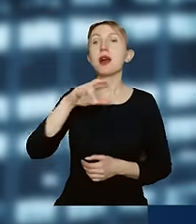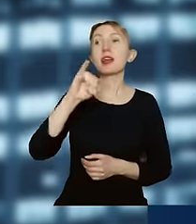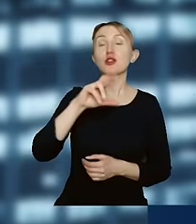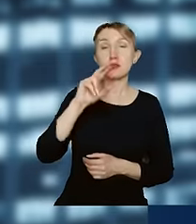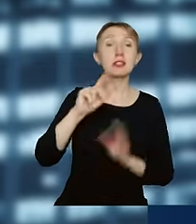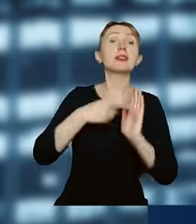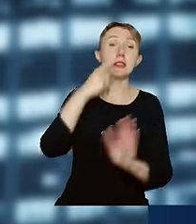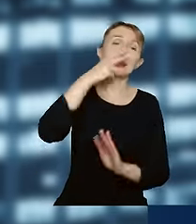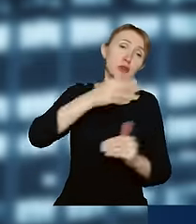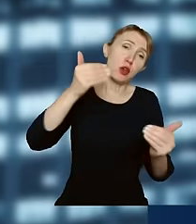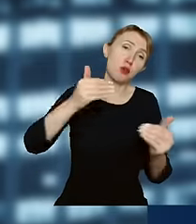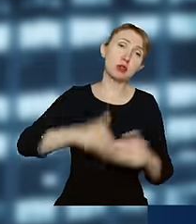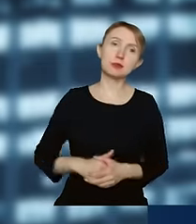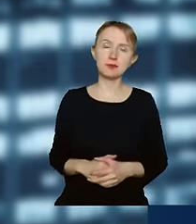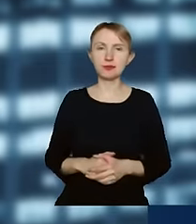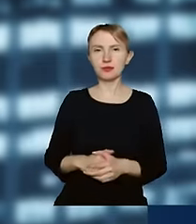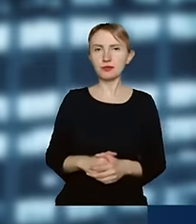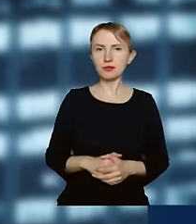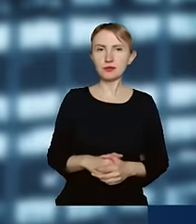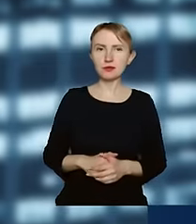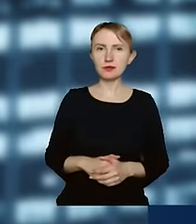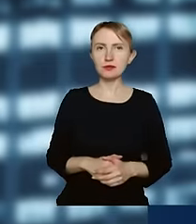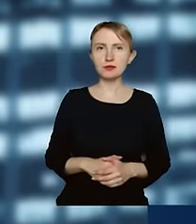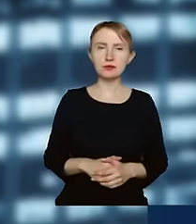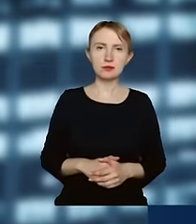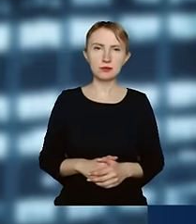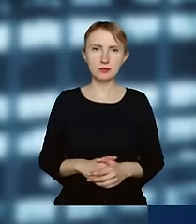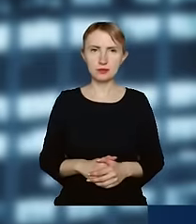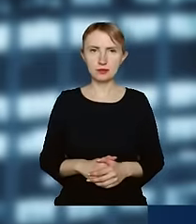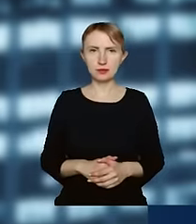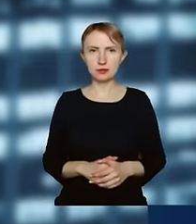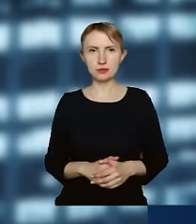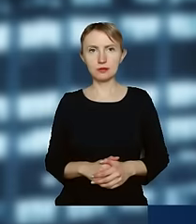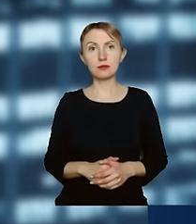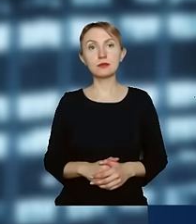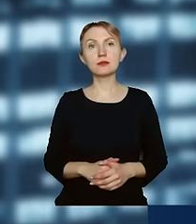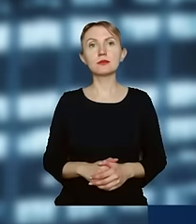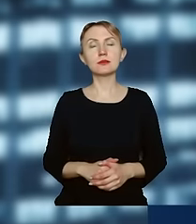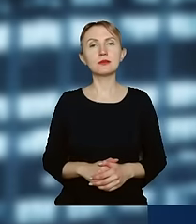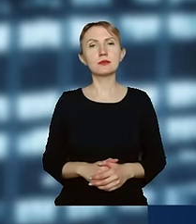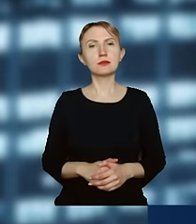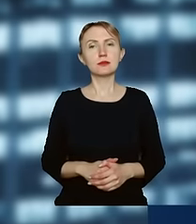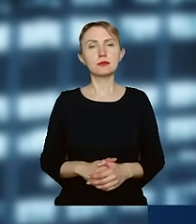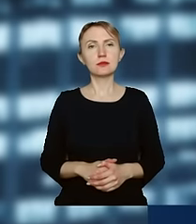życiu Rady Miasta na oczy. No dobrze, to jest info